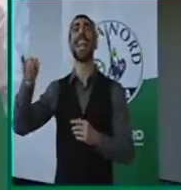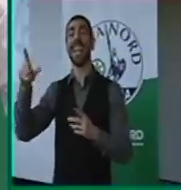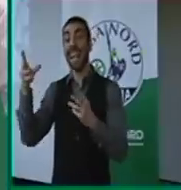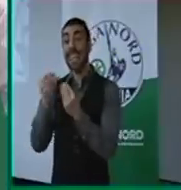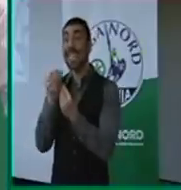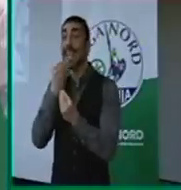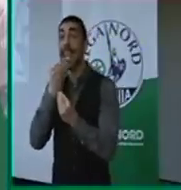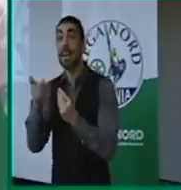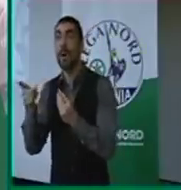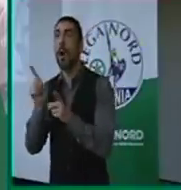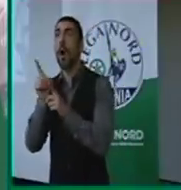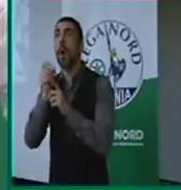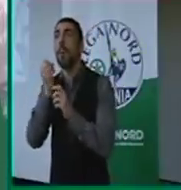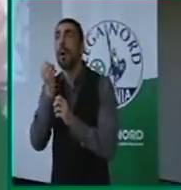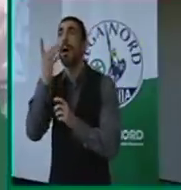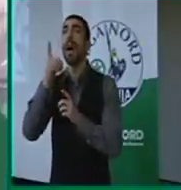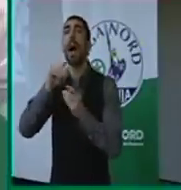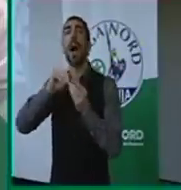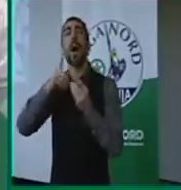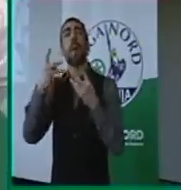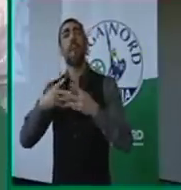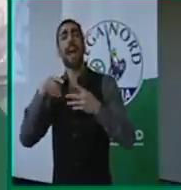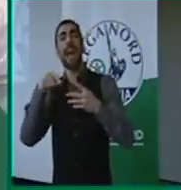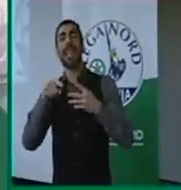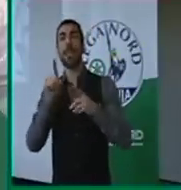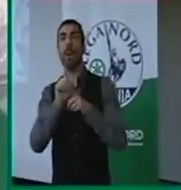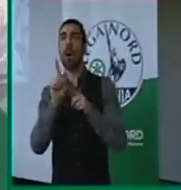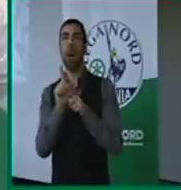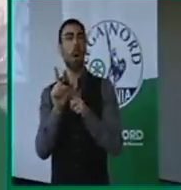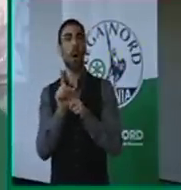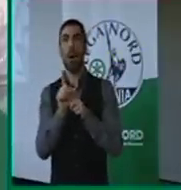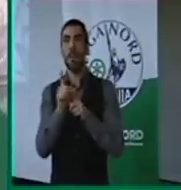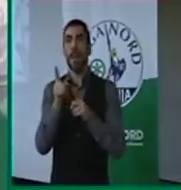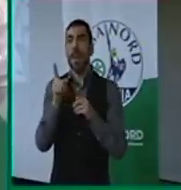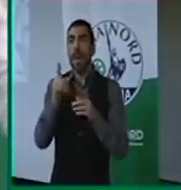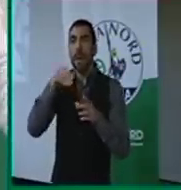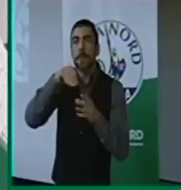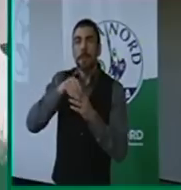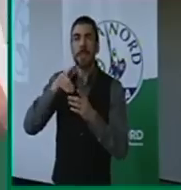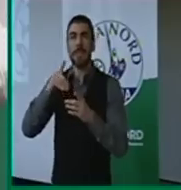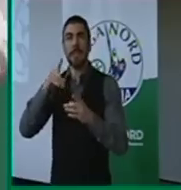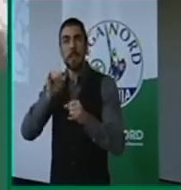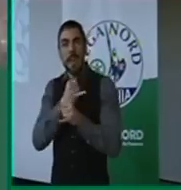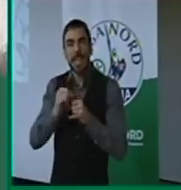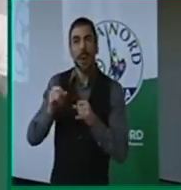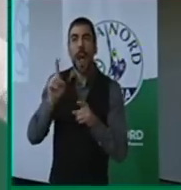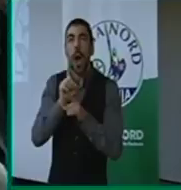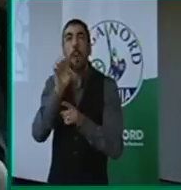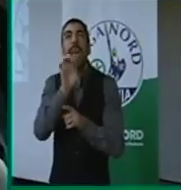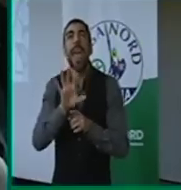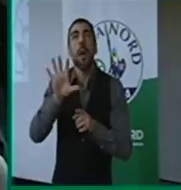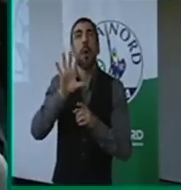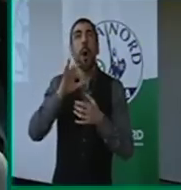riusciti a inventare un meccanismo così diabolicamente genialmente strutturato come l'Europa della